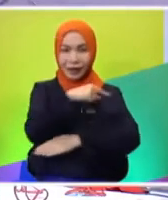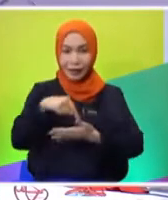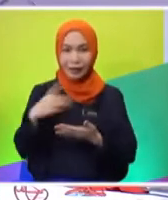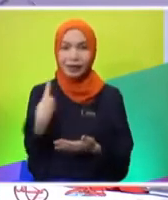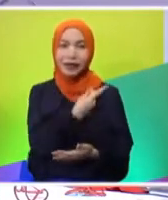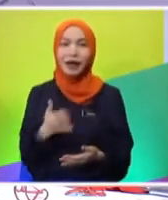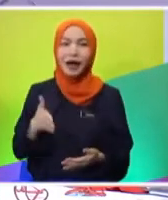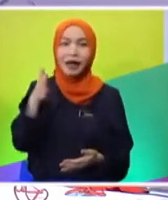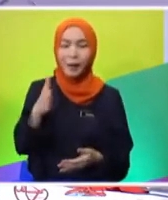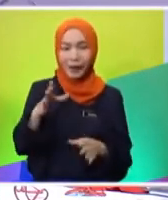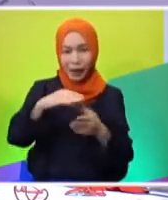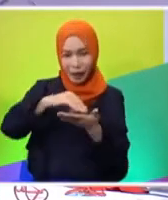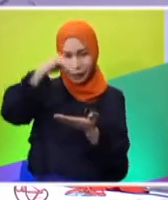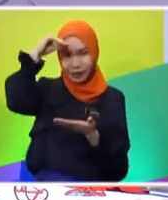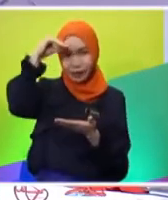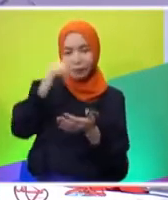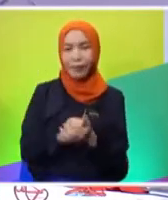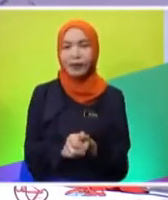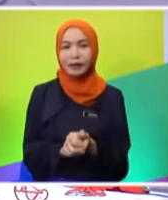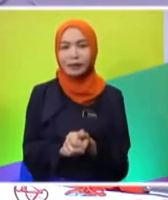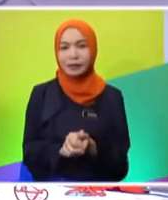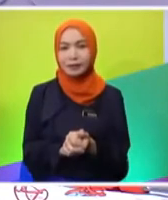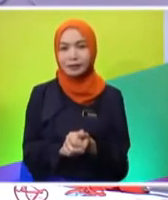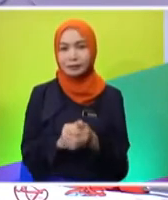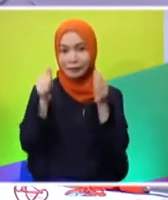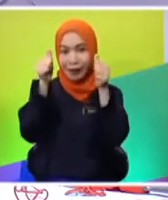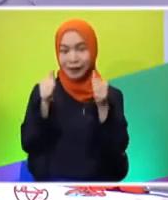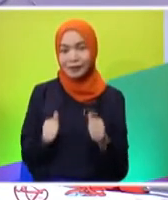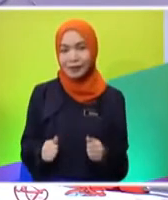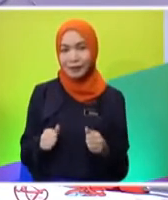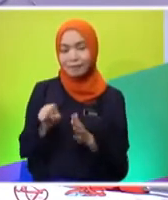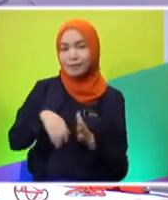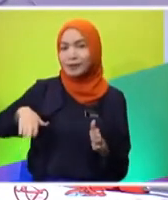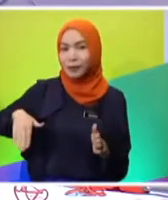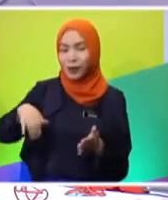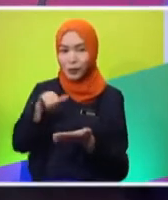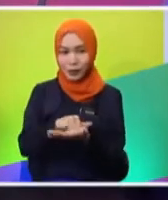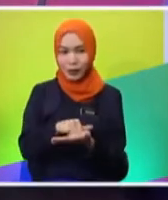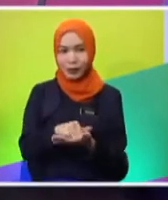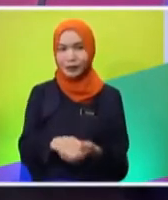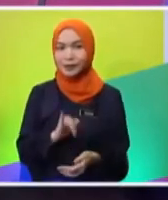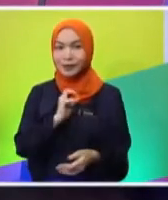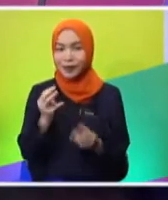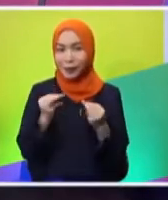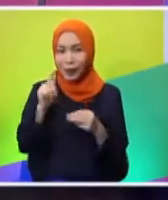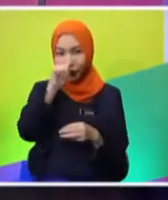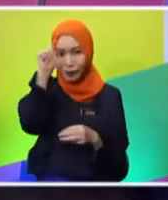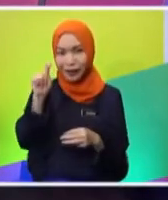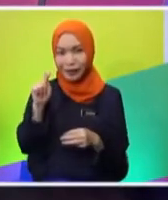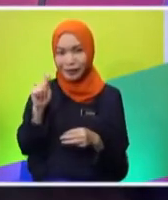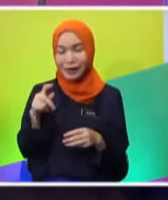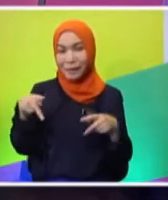mengenai Arca cuma sebelum tuh AC gunakanya Rina Rina pernah melawat Tugu negara tak eh mestilah sih